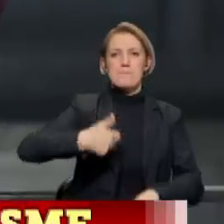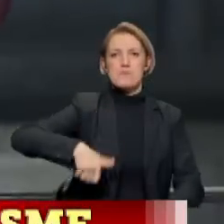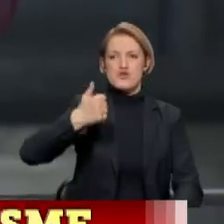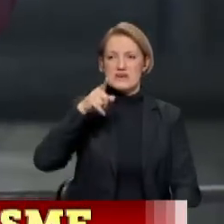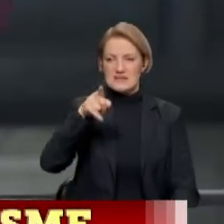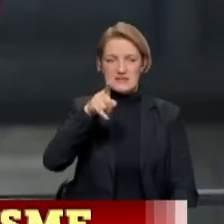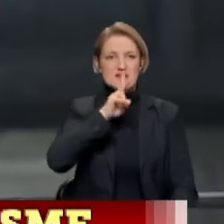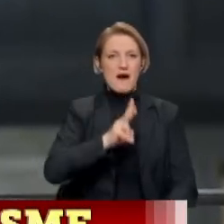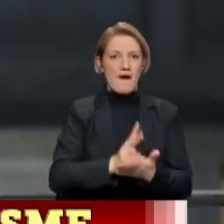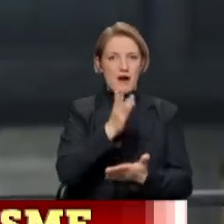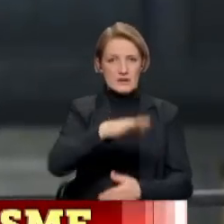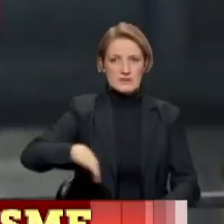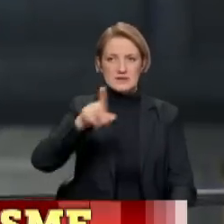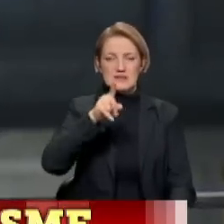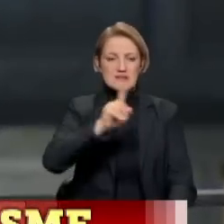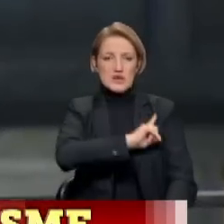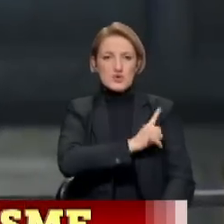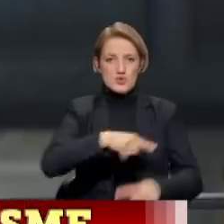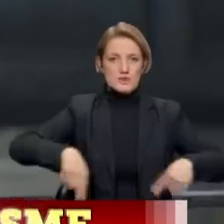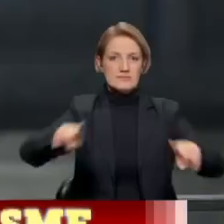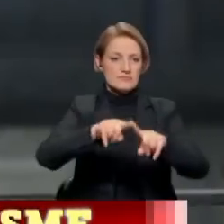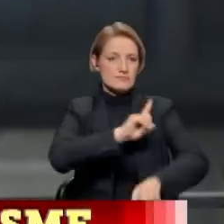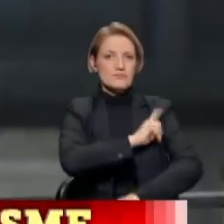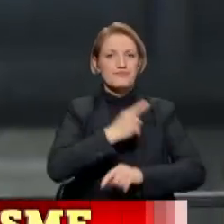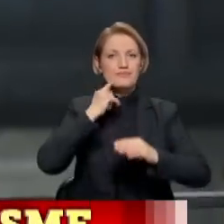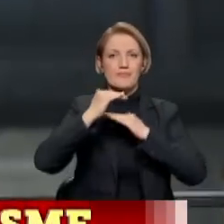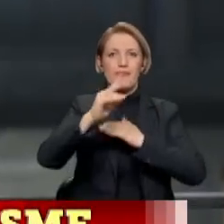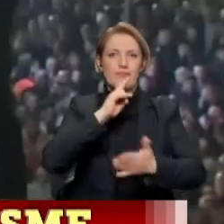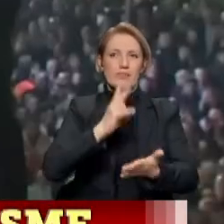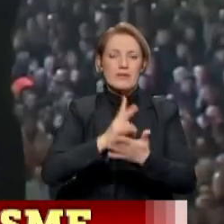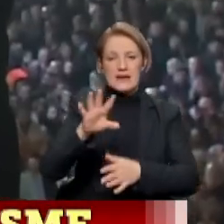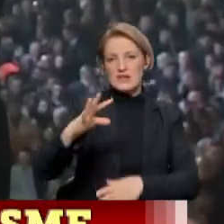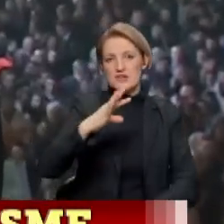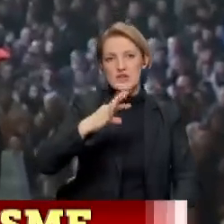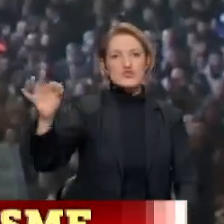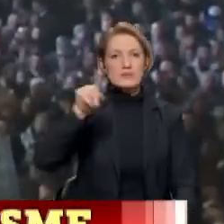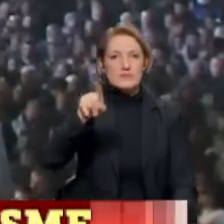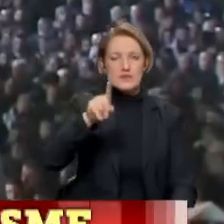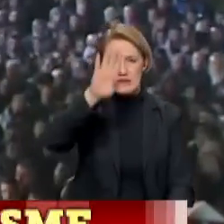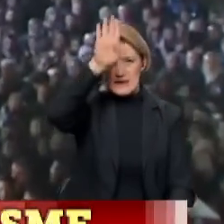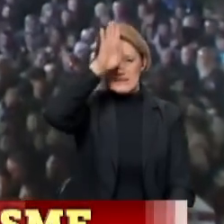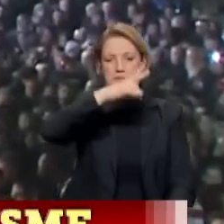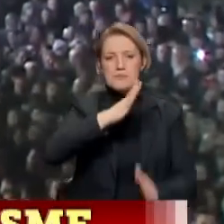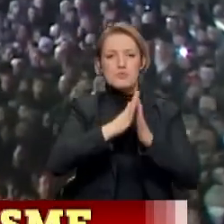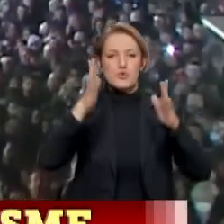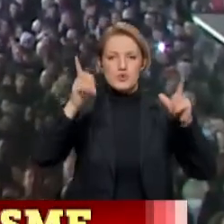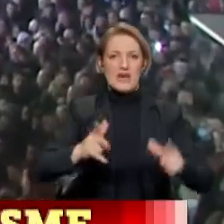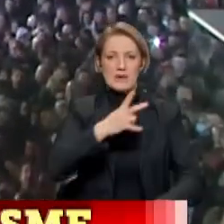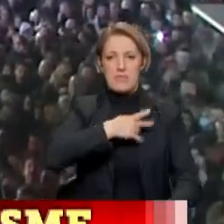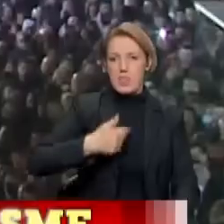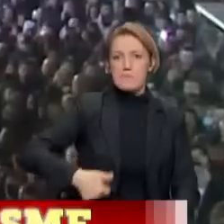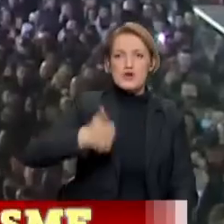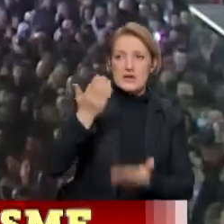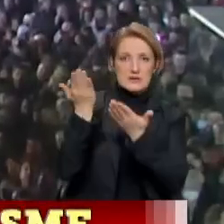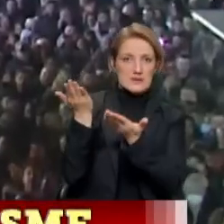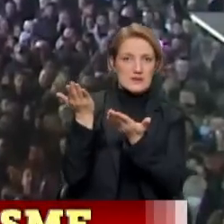sizin iradenizle, sizin gücünüzle, millet iradesiyle seçilmiş İstanbul Büyükşehir